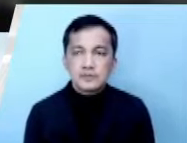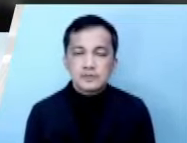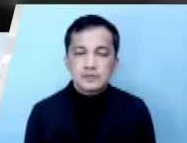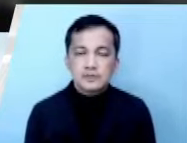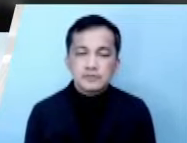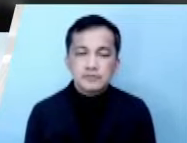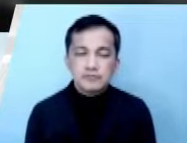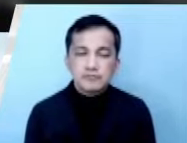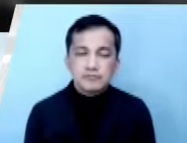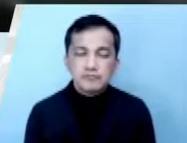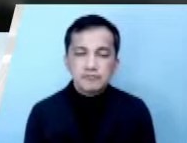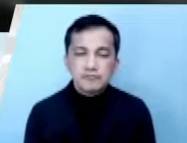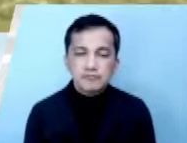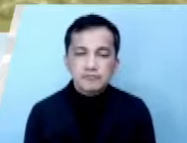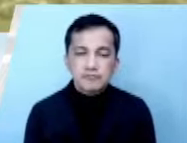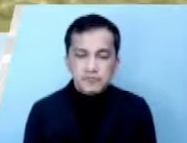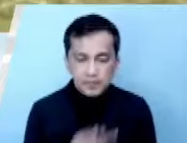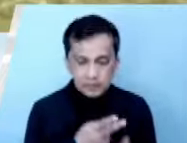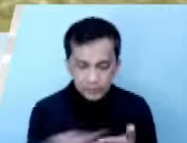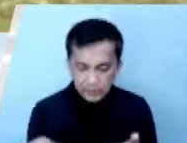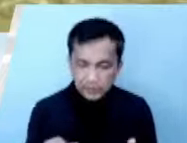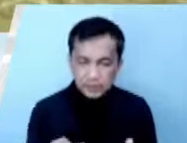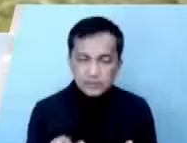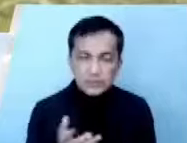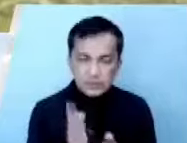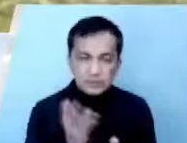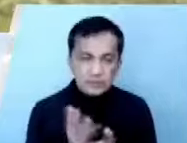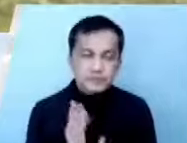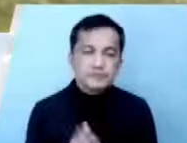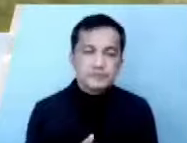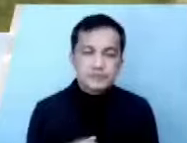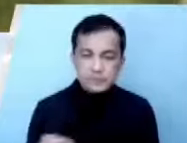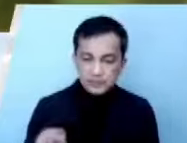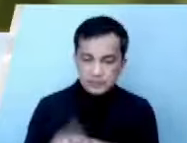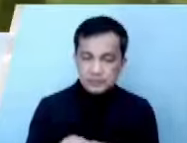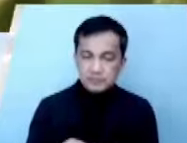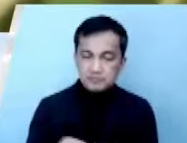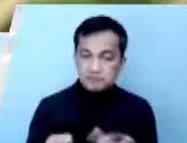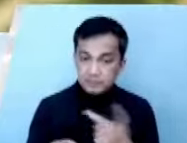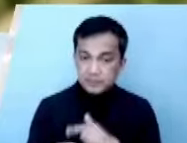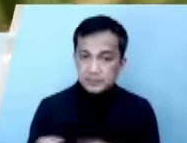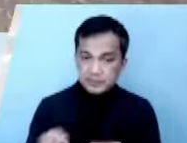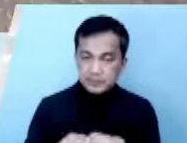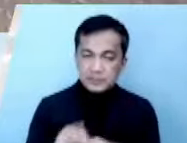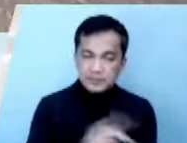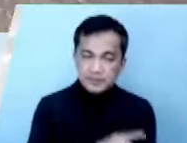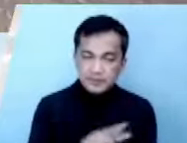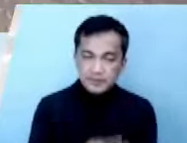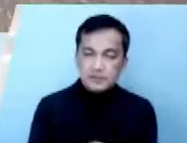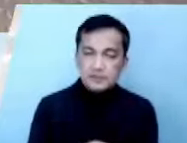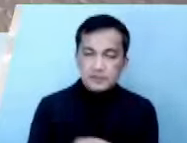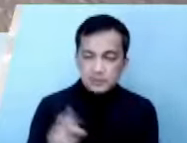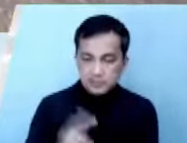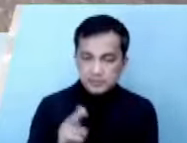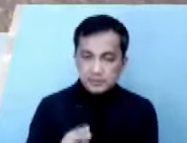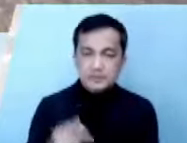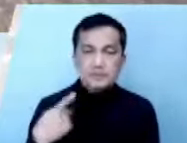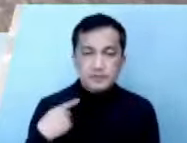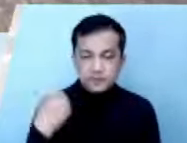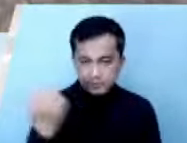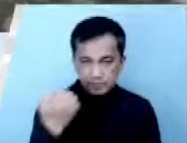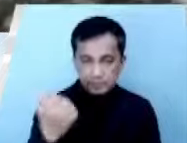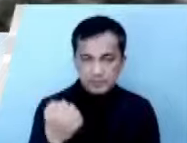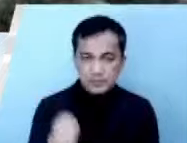ng palugi basta-basta. Ang dagdag kapangyarihan na hinihingi ay gagamitin umano kung may emergency, halimbawa kung